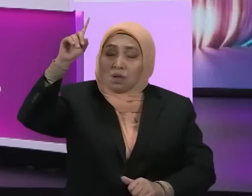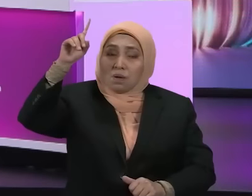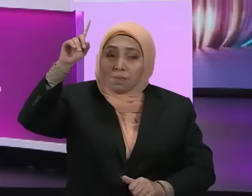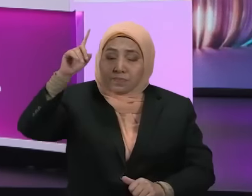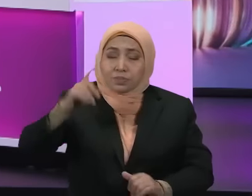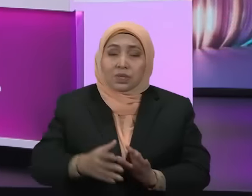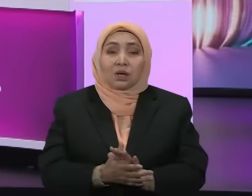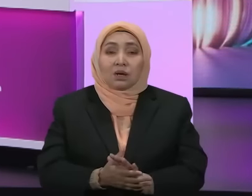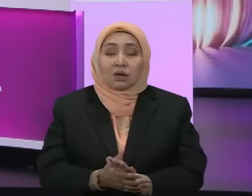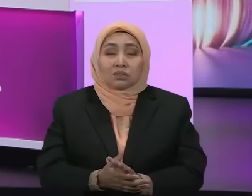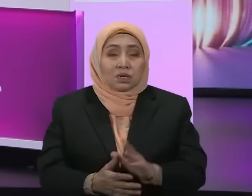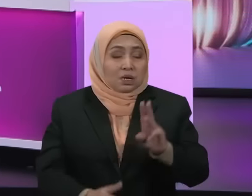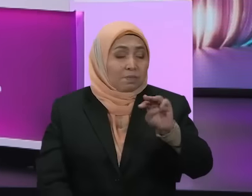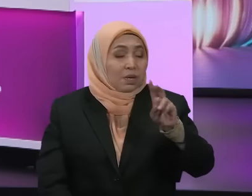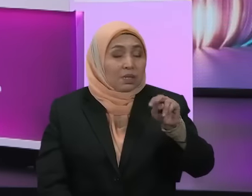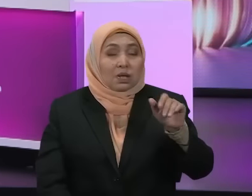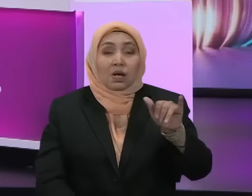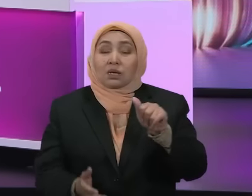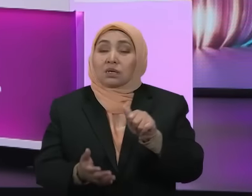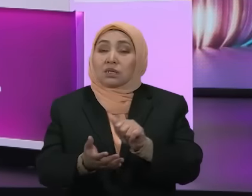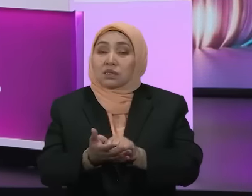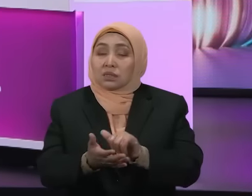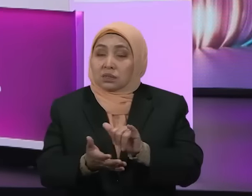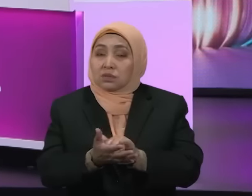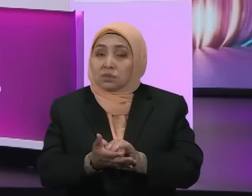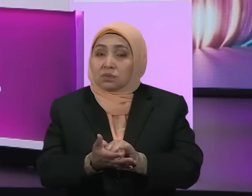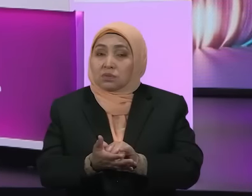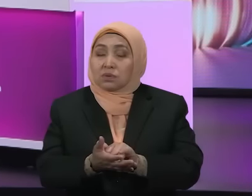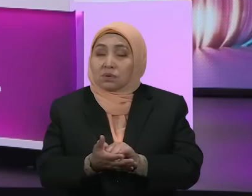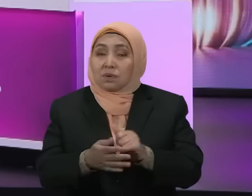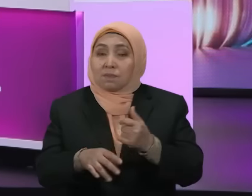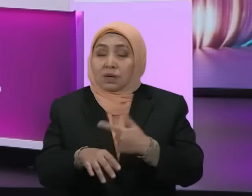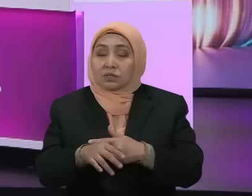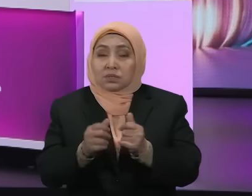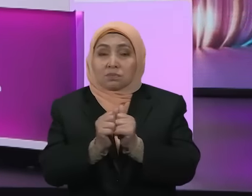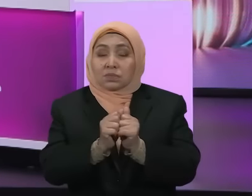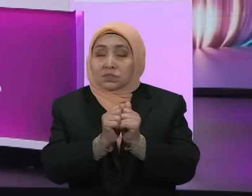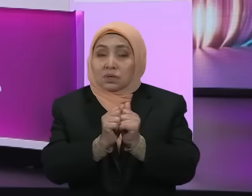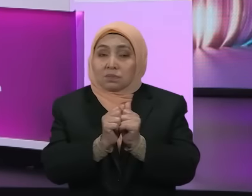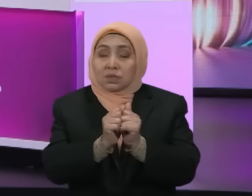Di Mina tu dia panggil apa, masa bersama dengan